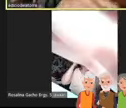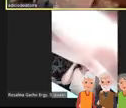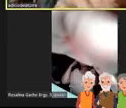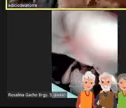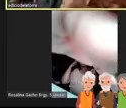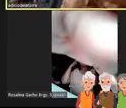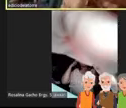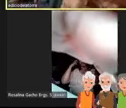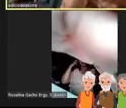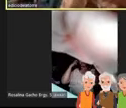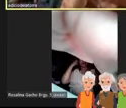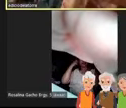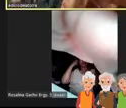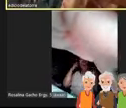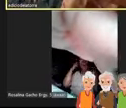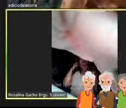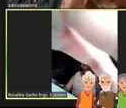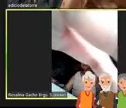itong introduction lang ng